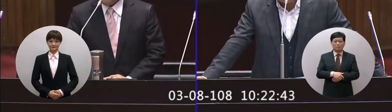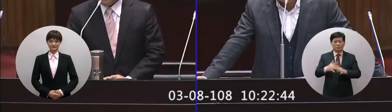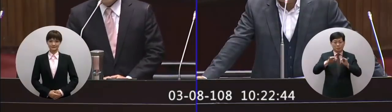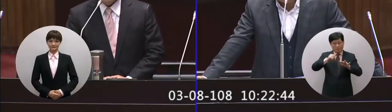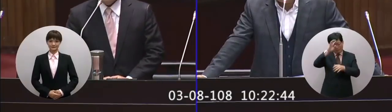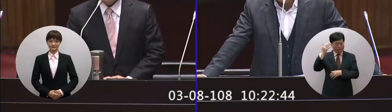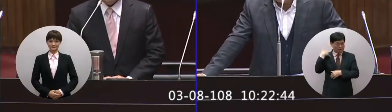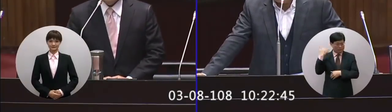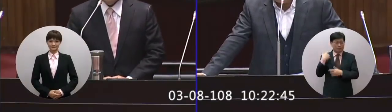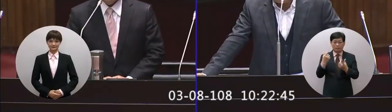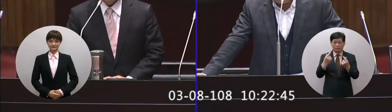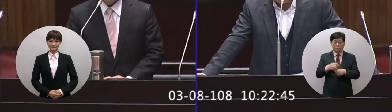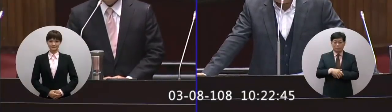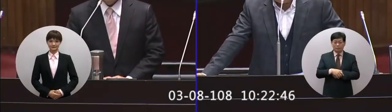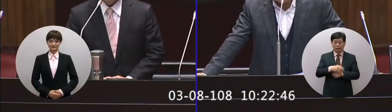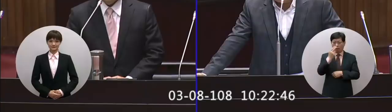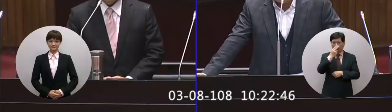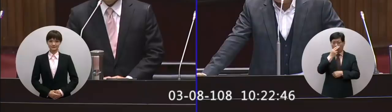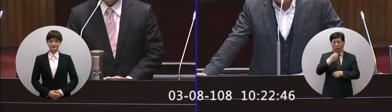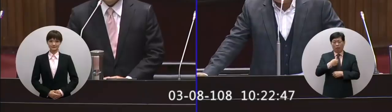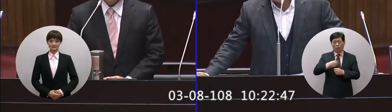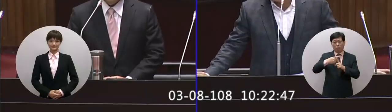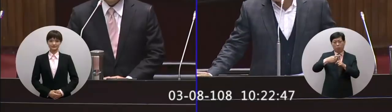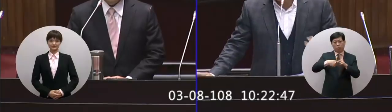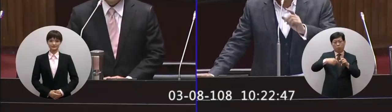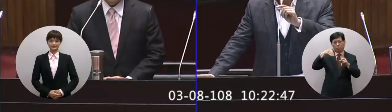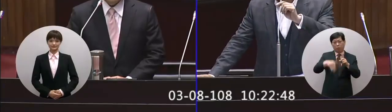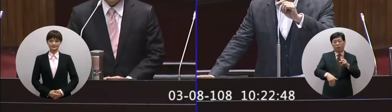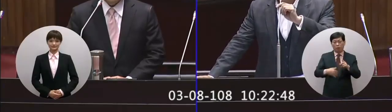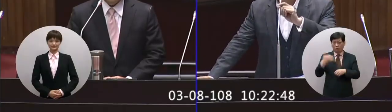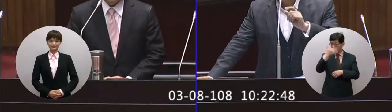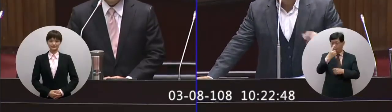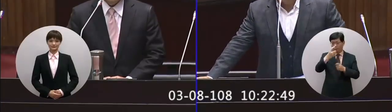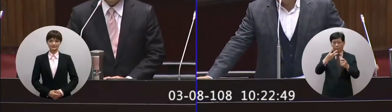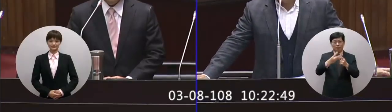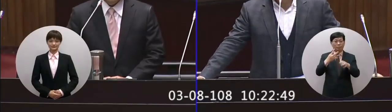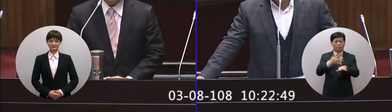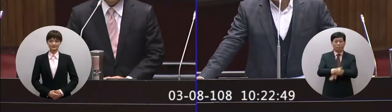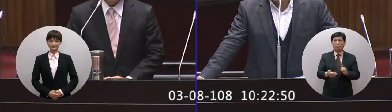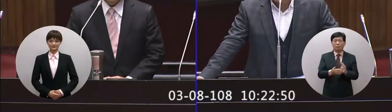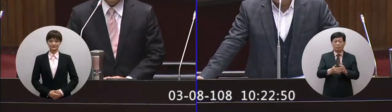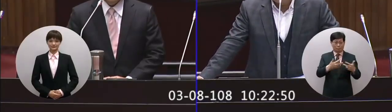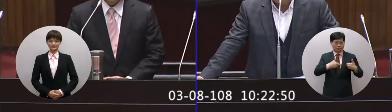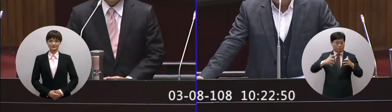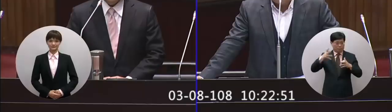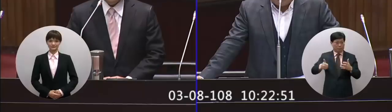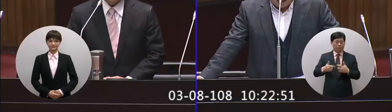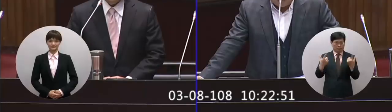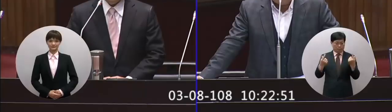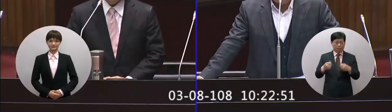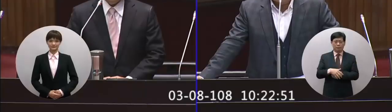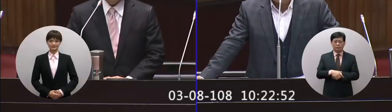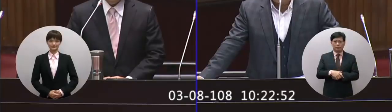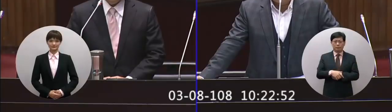民进党当时这个气氛低迷的时候。那这相隔13年哈，那我们的蔡英文总统也